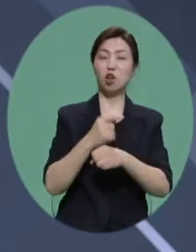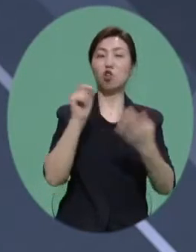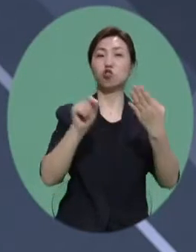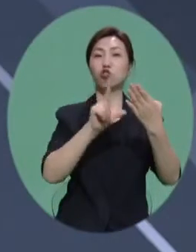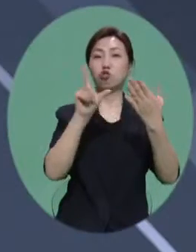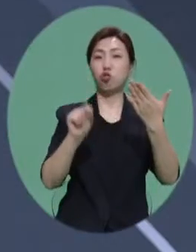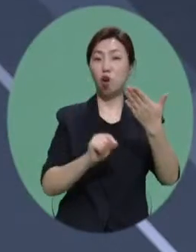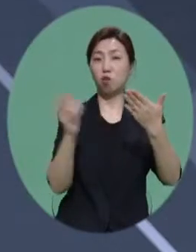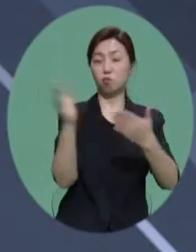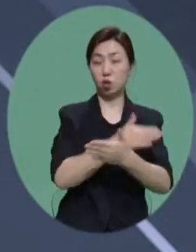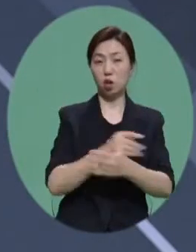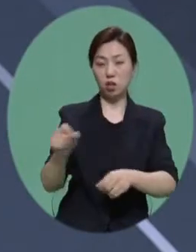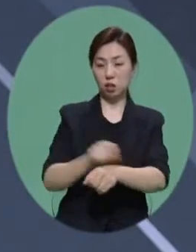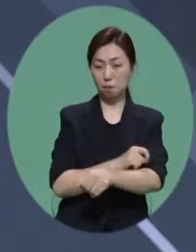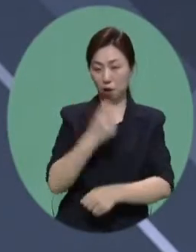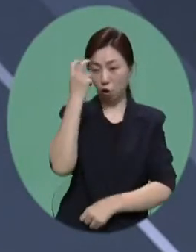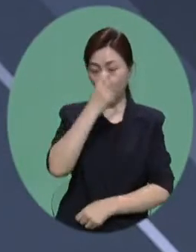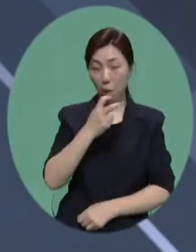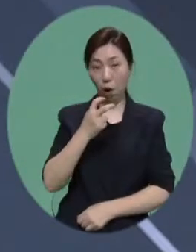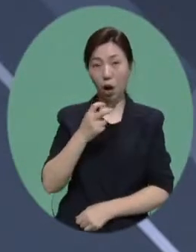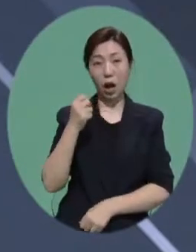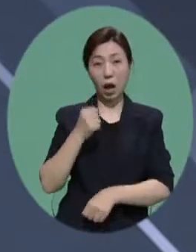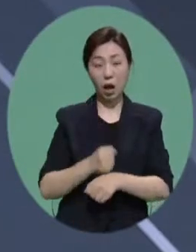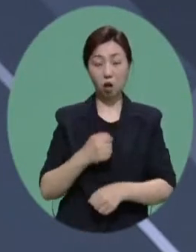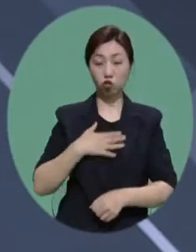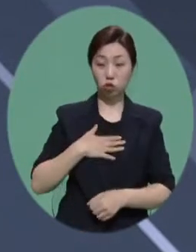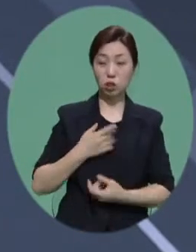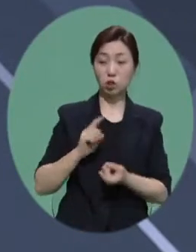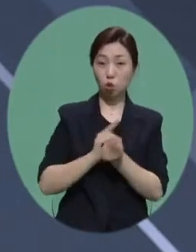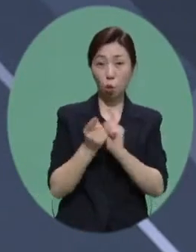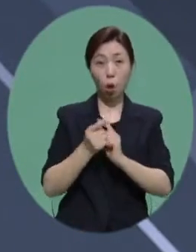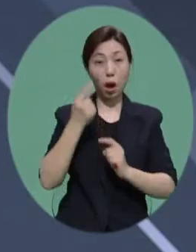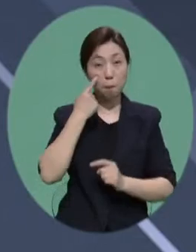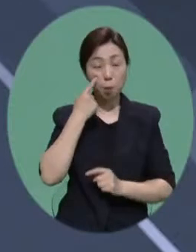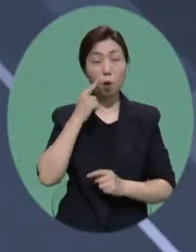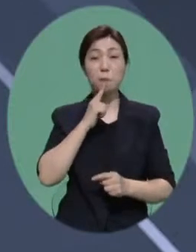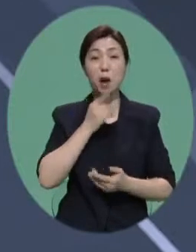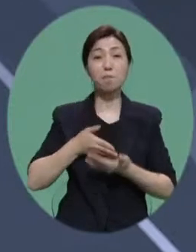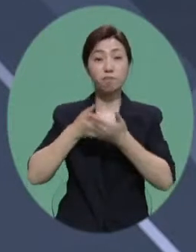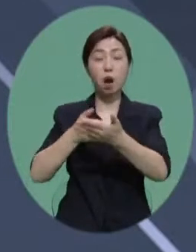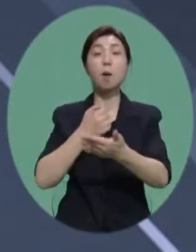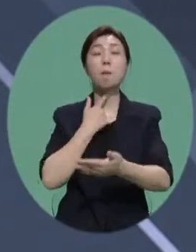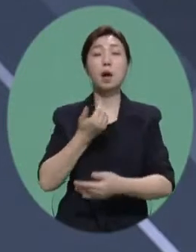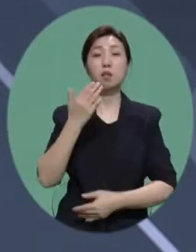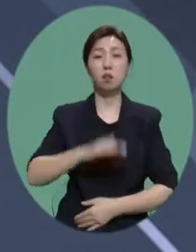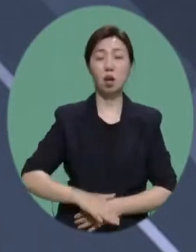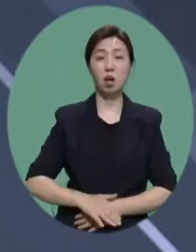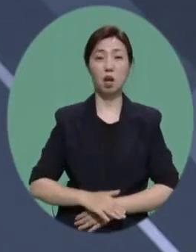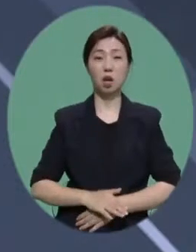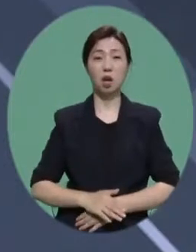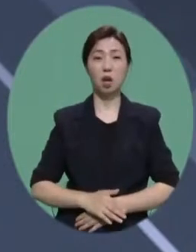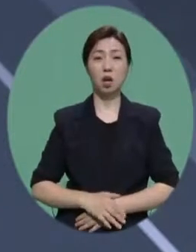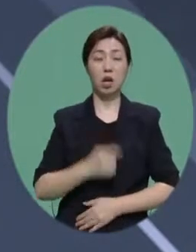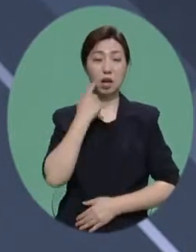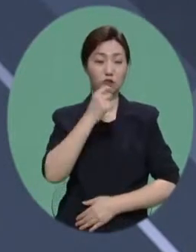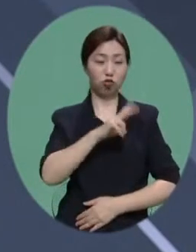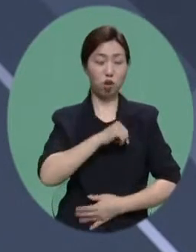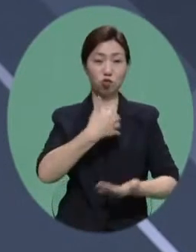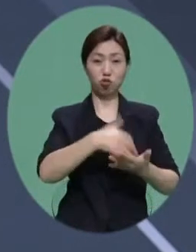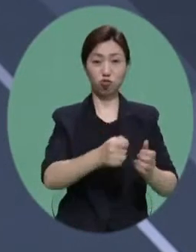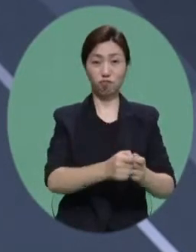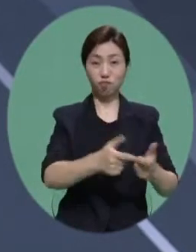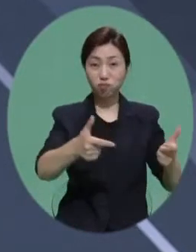특권을 하자 또 우리 것도 할 거 있으면 받자 했는데 지금까지 다수당의 이거 를 채택하지 않고